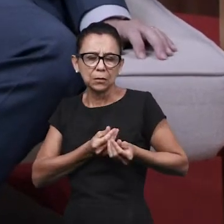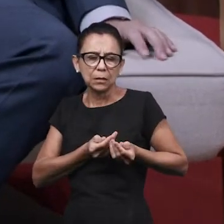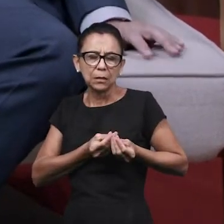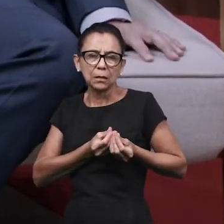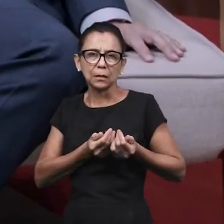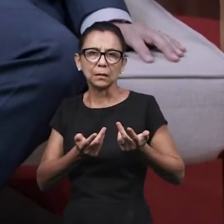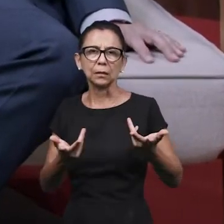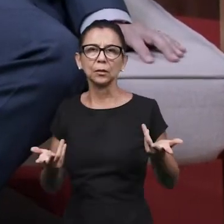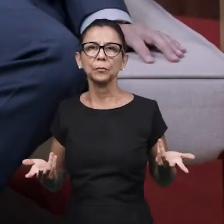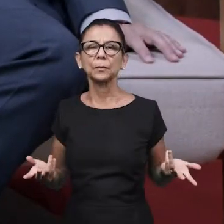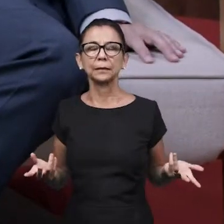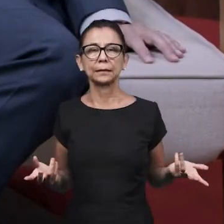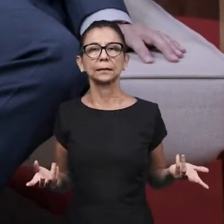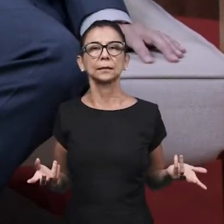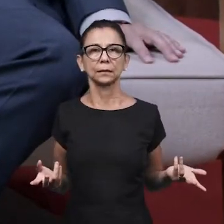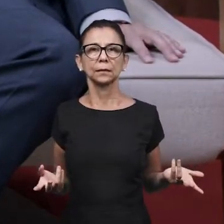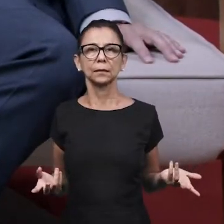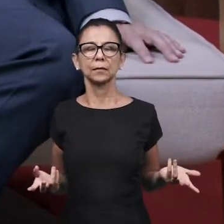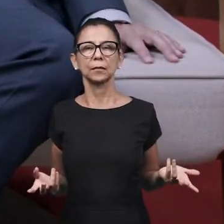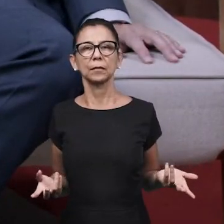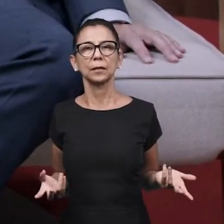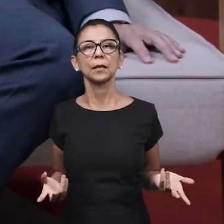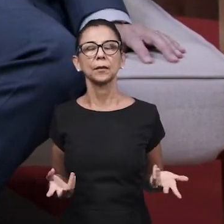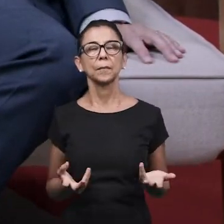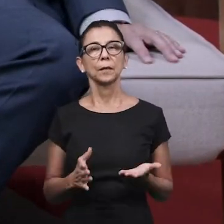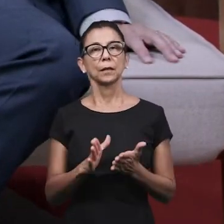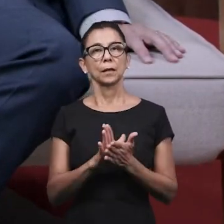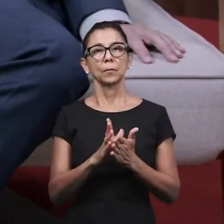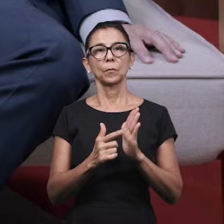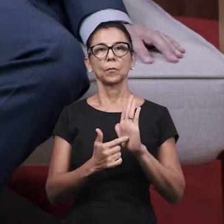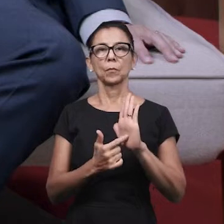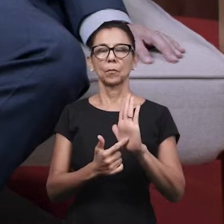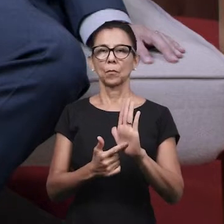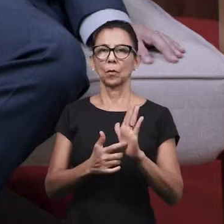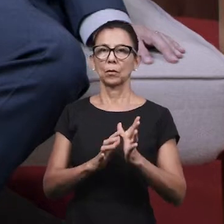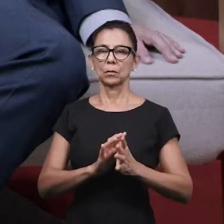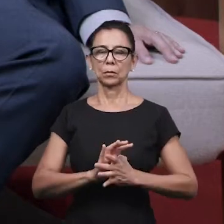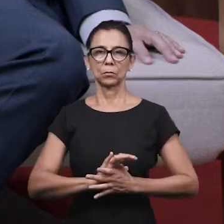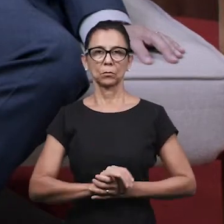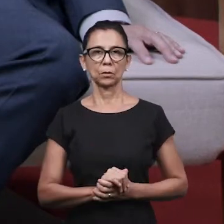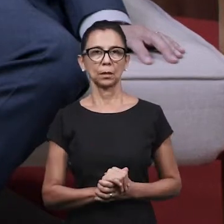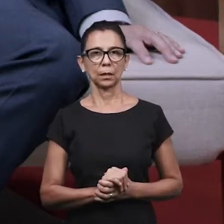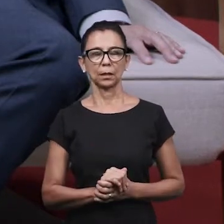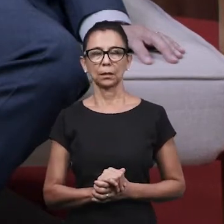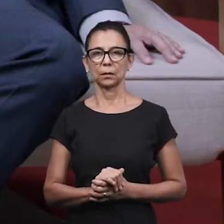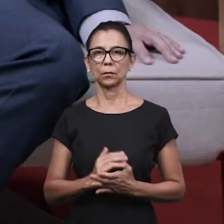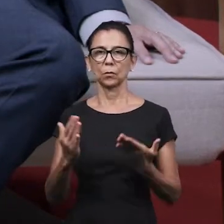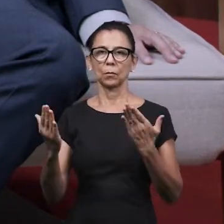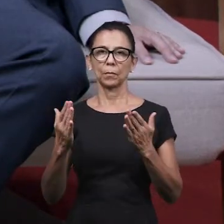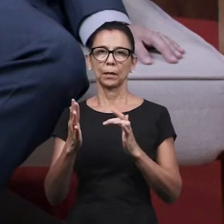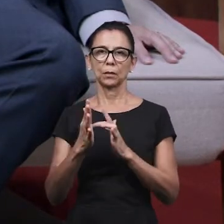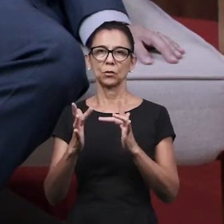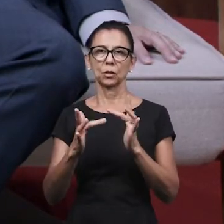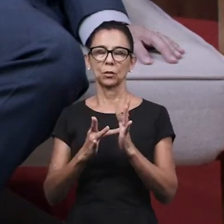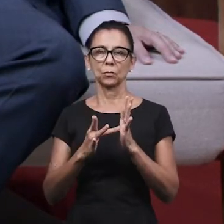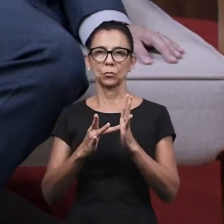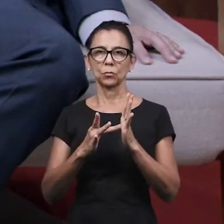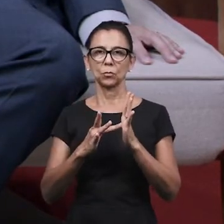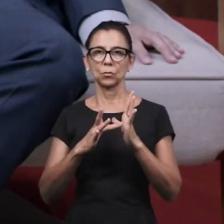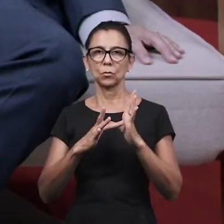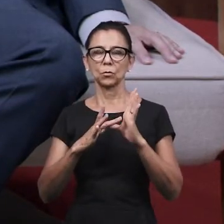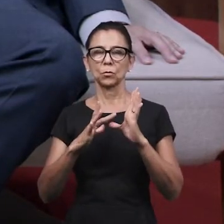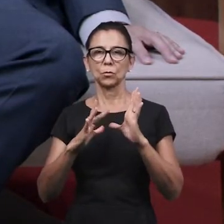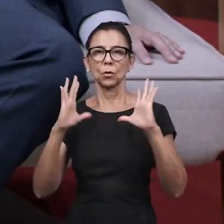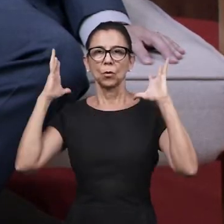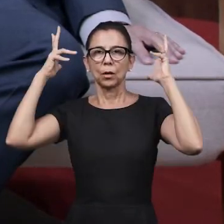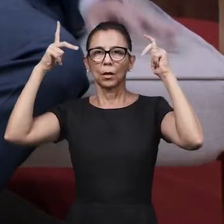beaucoup de force, parce que la force n'était pas de son sang. La parole parle de Jésus comme le lion de la tribu de Juda. Il a été